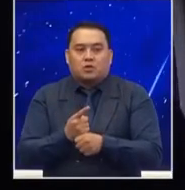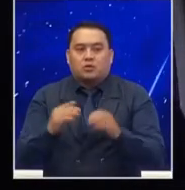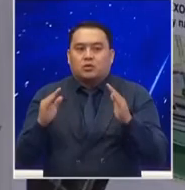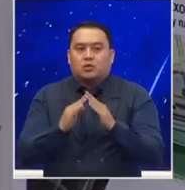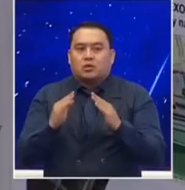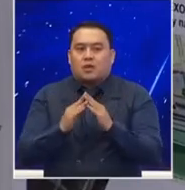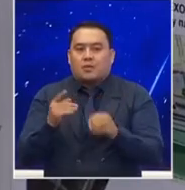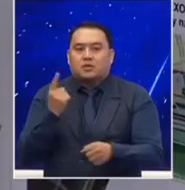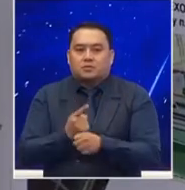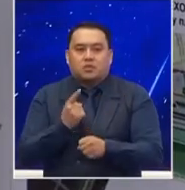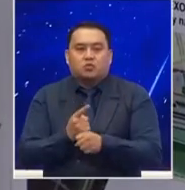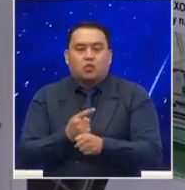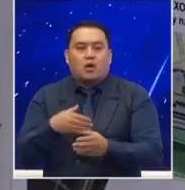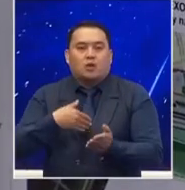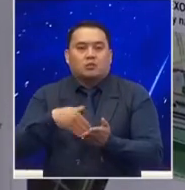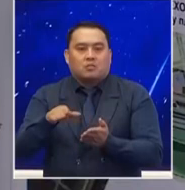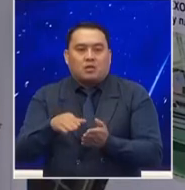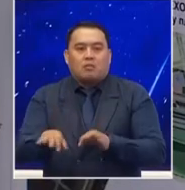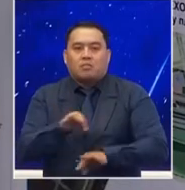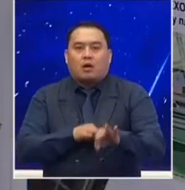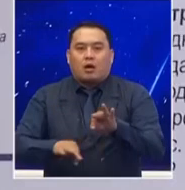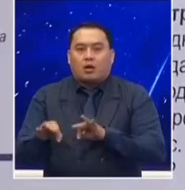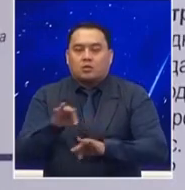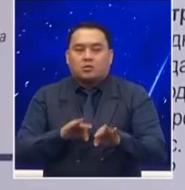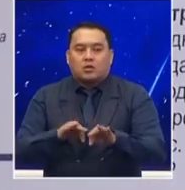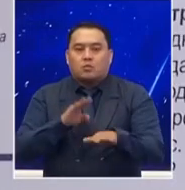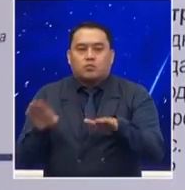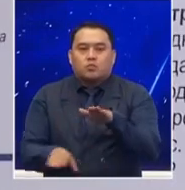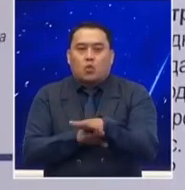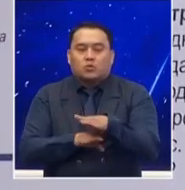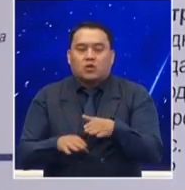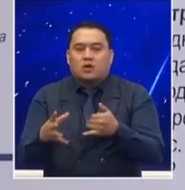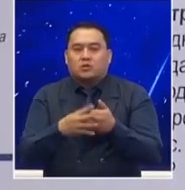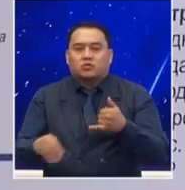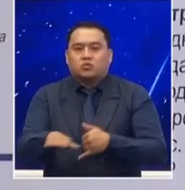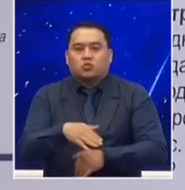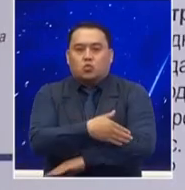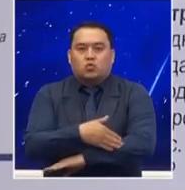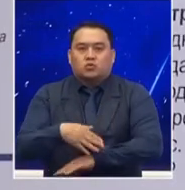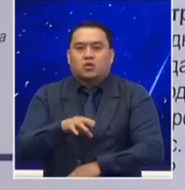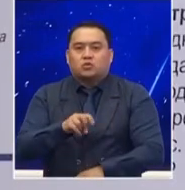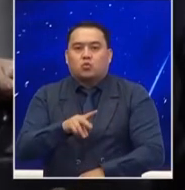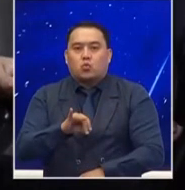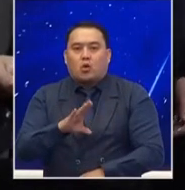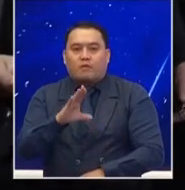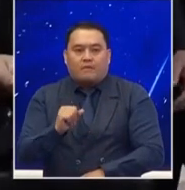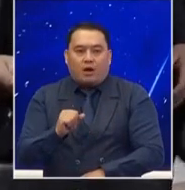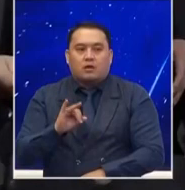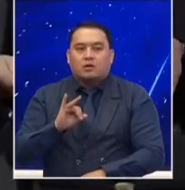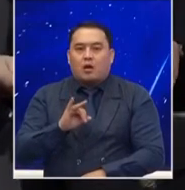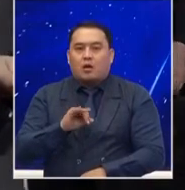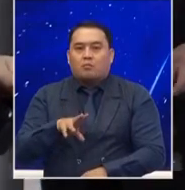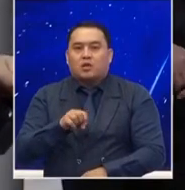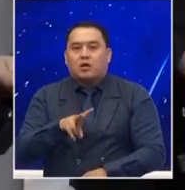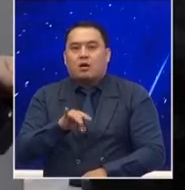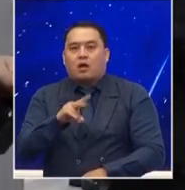расположить. Отклонил глава области и проекты строительства надземных пешеходных переходов через улицу Жансугурова в районе Медколледжа, по